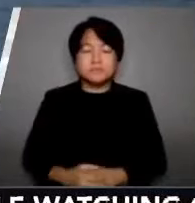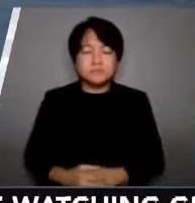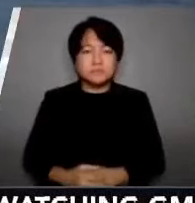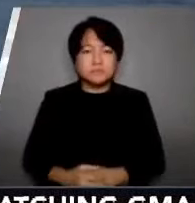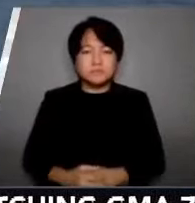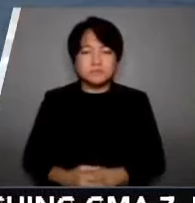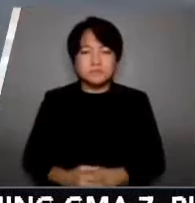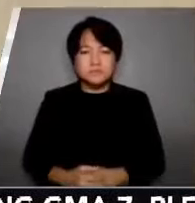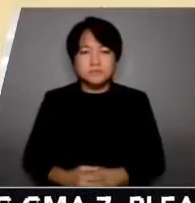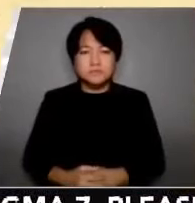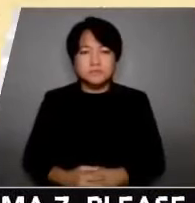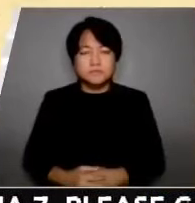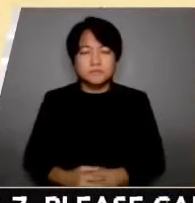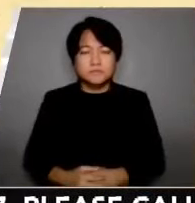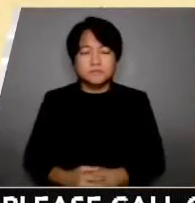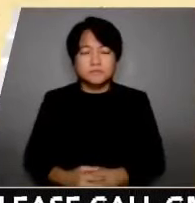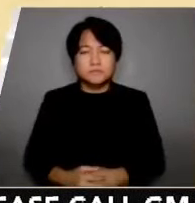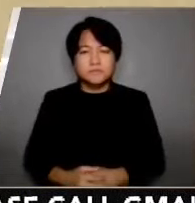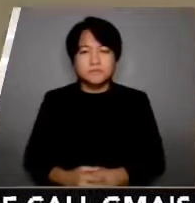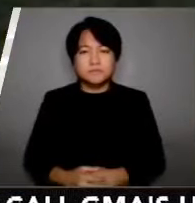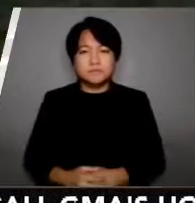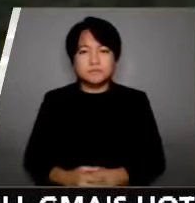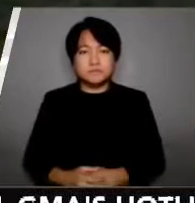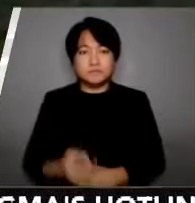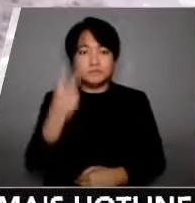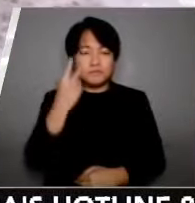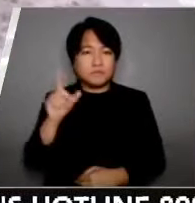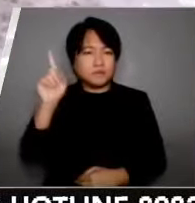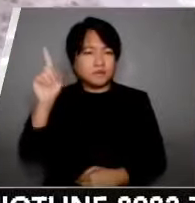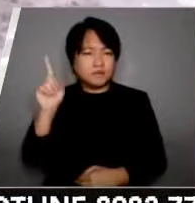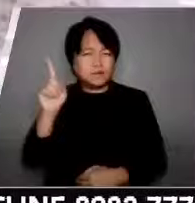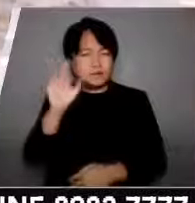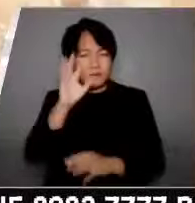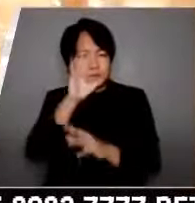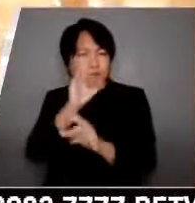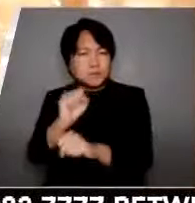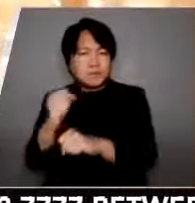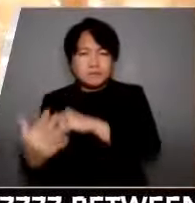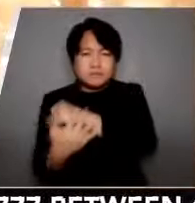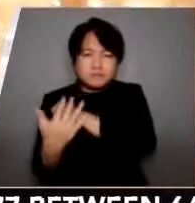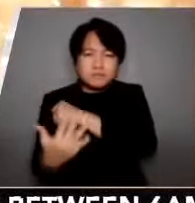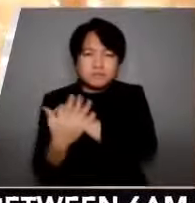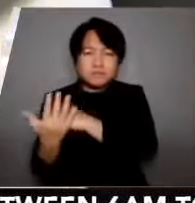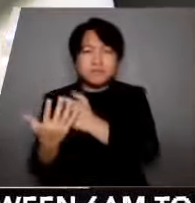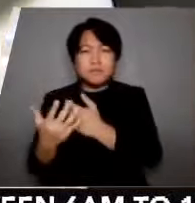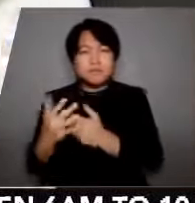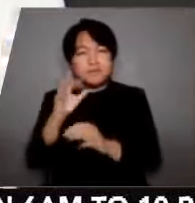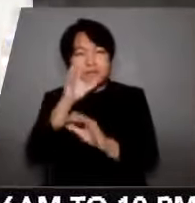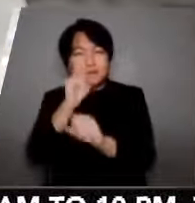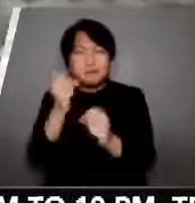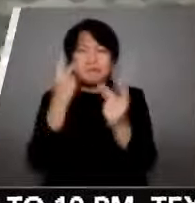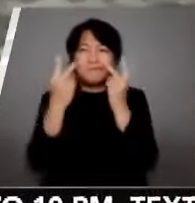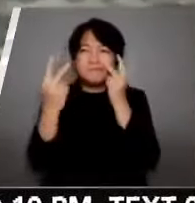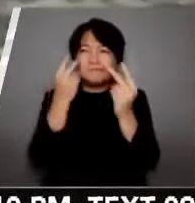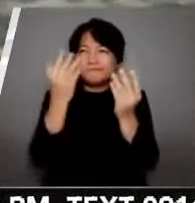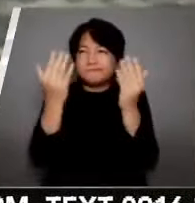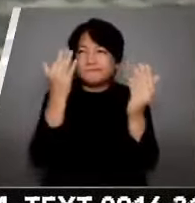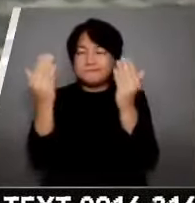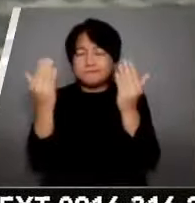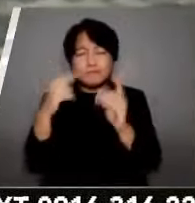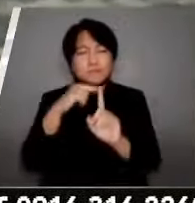Gomez malap paraisong beach nagagandahang tanawin katakam-takam na pagkain at